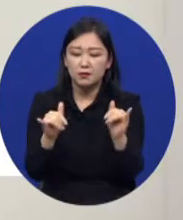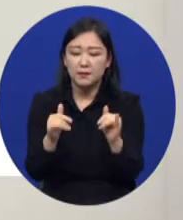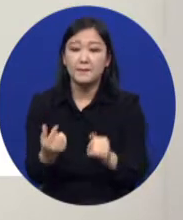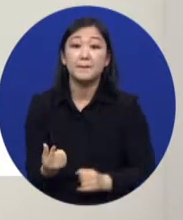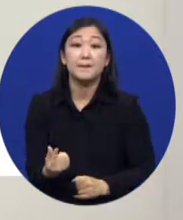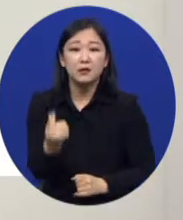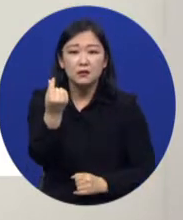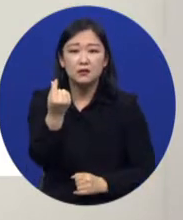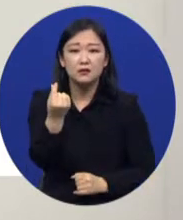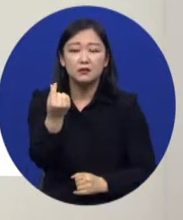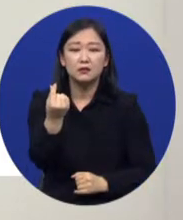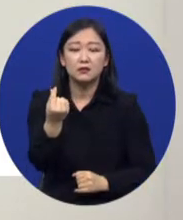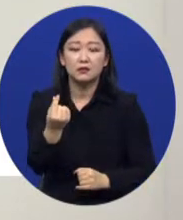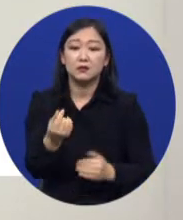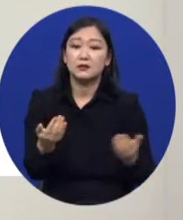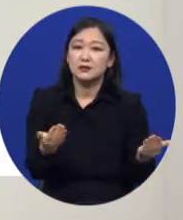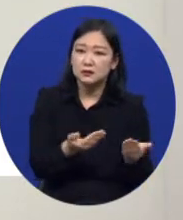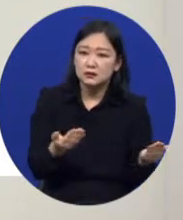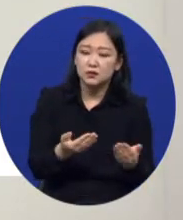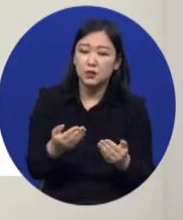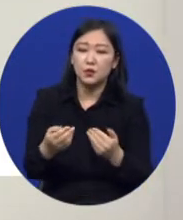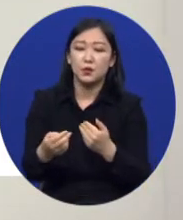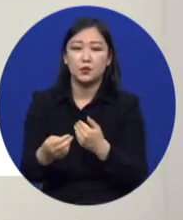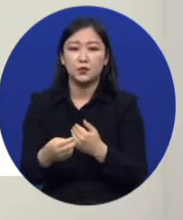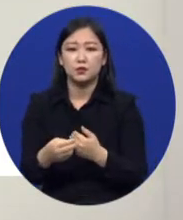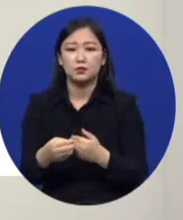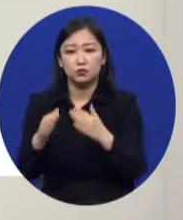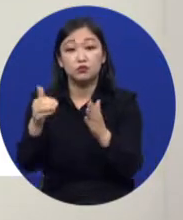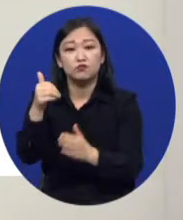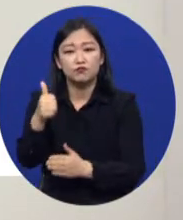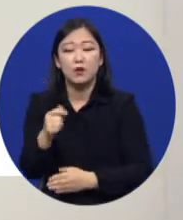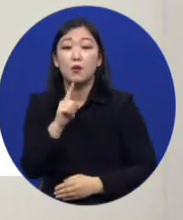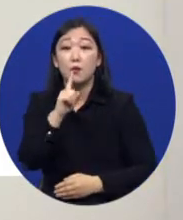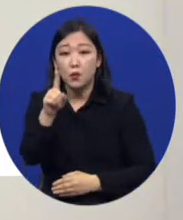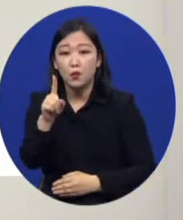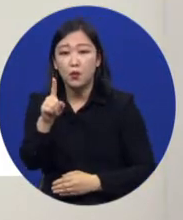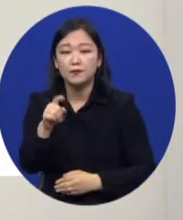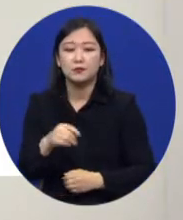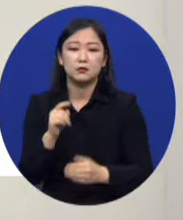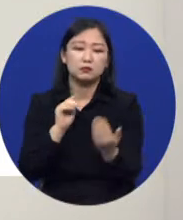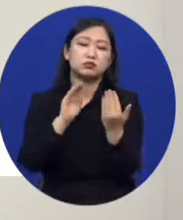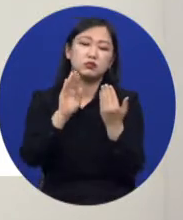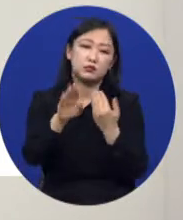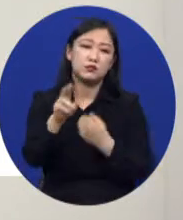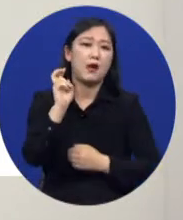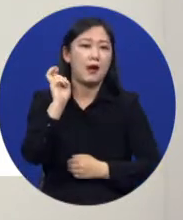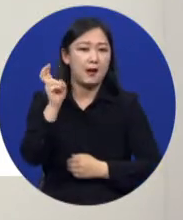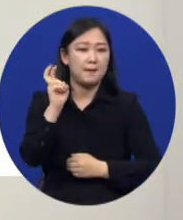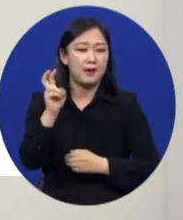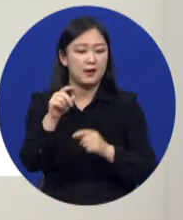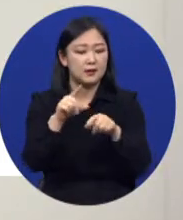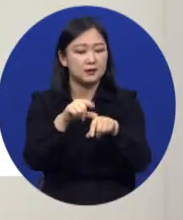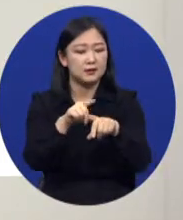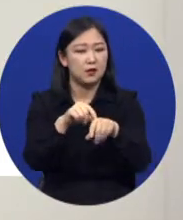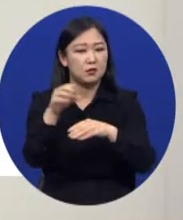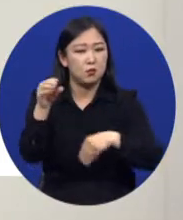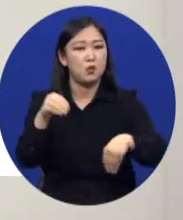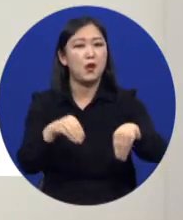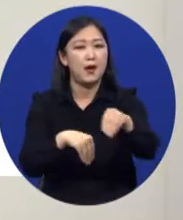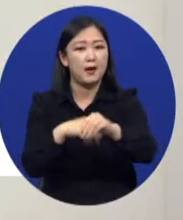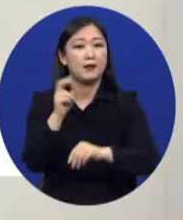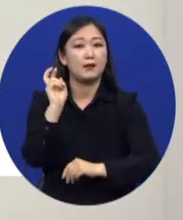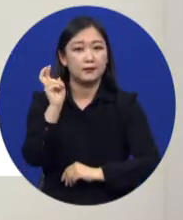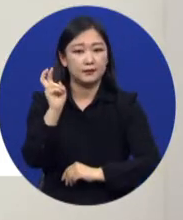그 동료 아고 수준을 한테는 복어가 들어갔구요 그 이후에 가 아마 조금 시간에 좀 뭐